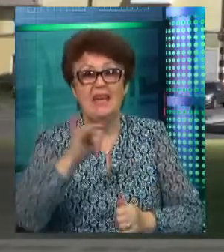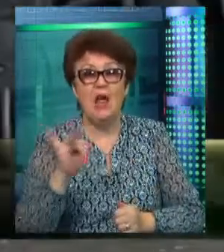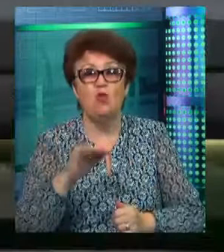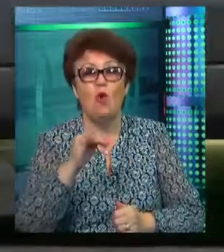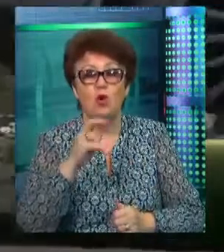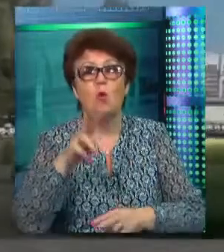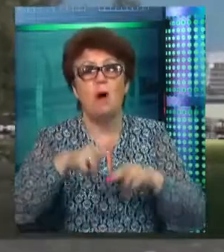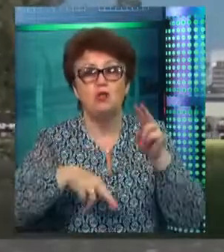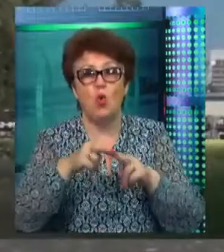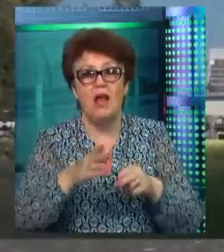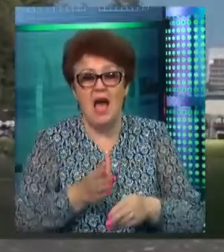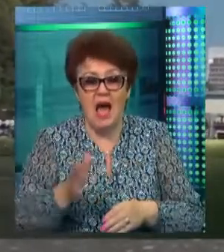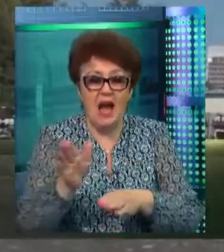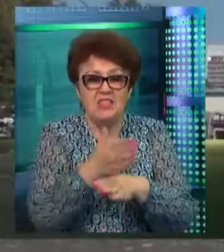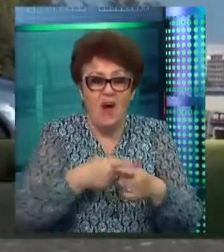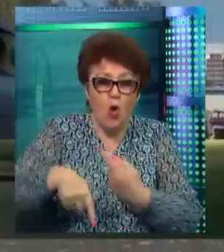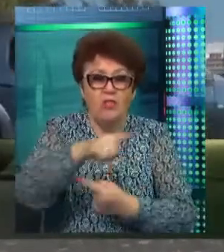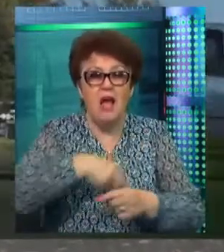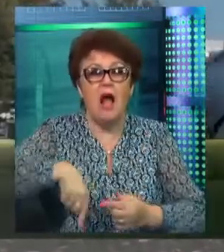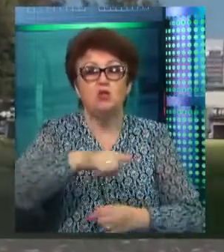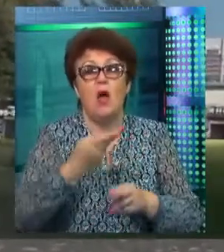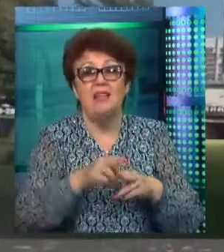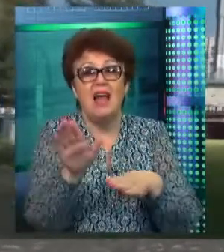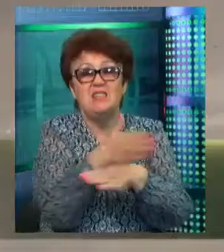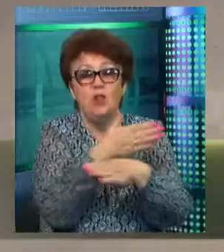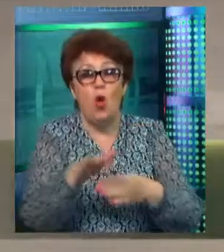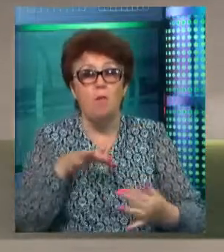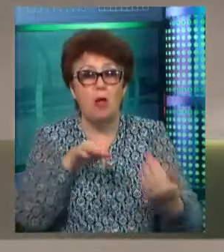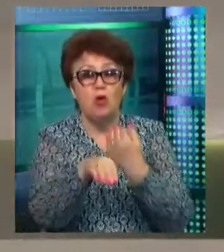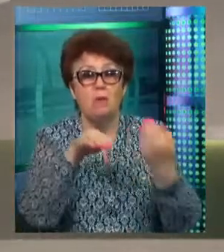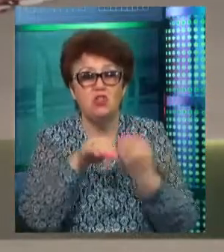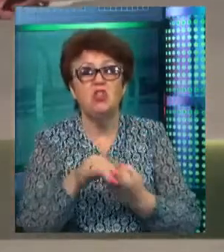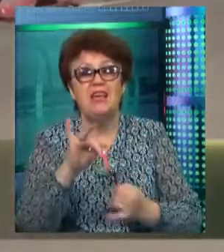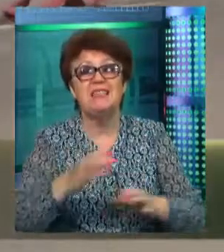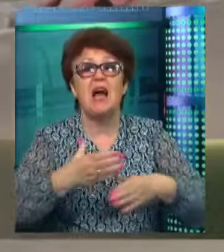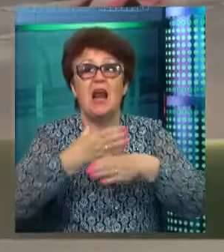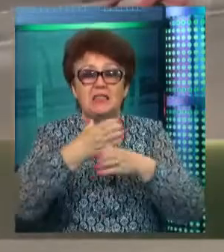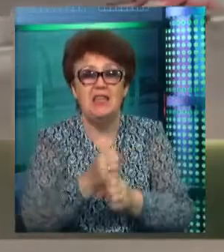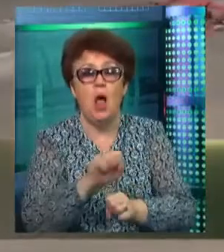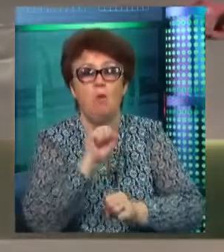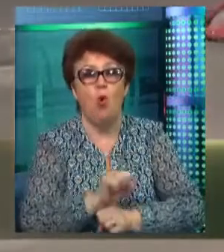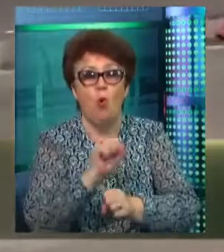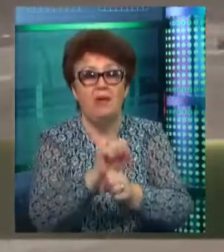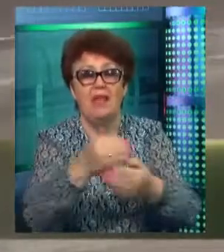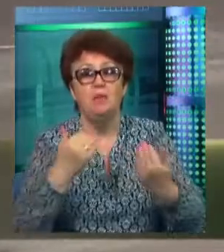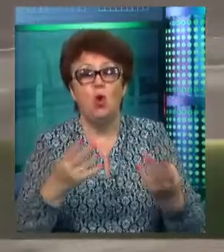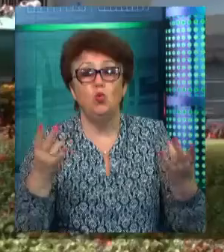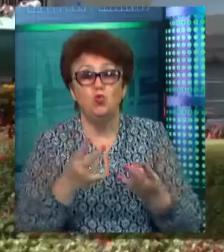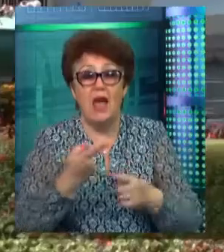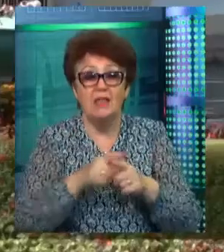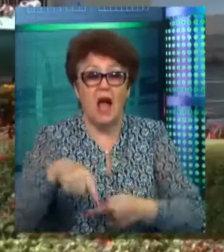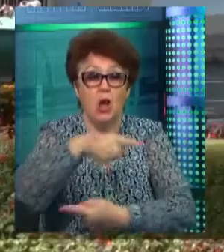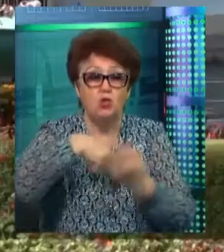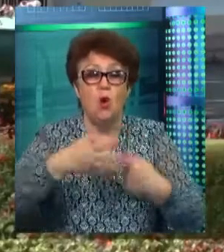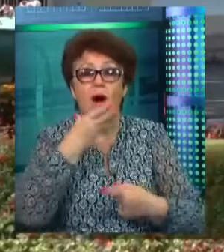фокину построили разворот на и кольцо это развил о потоке машин и существенно сократило пробки теперь нужно это кольцо